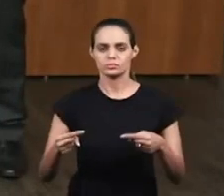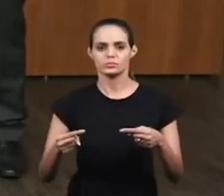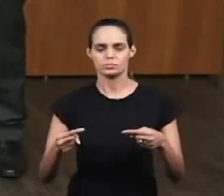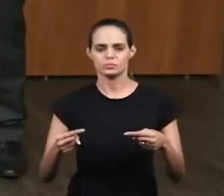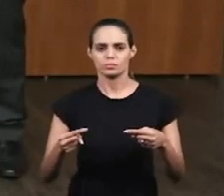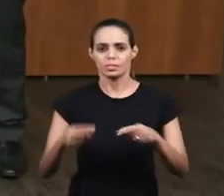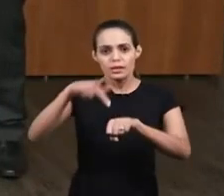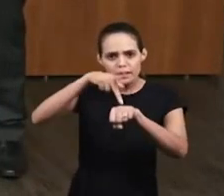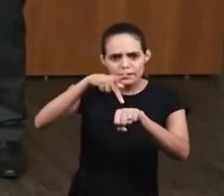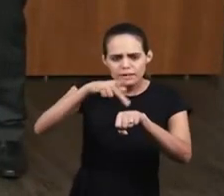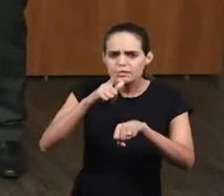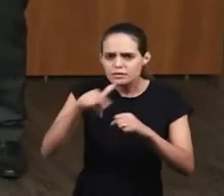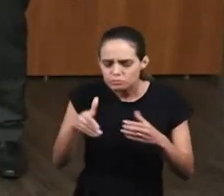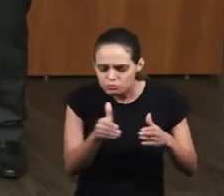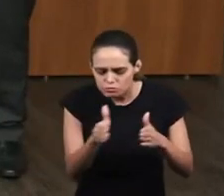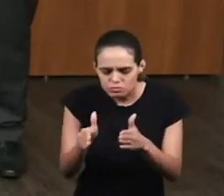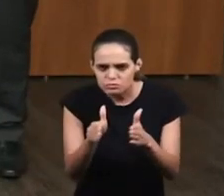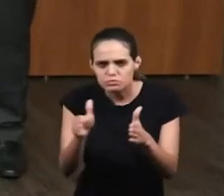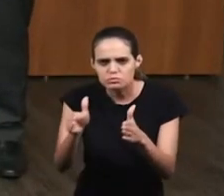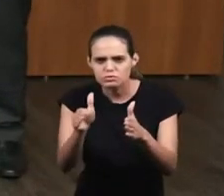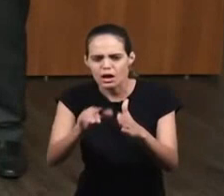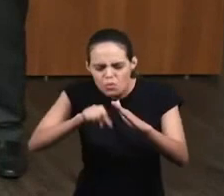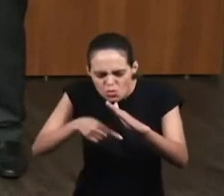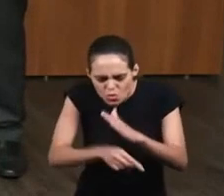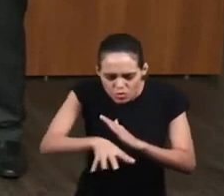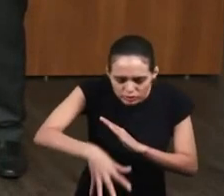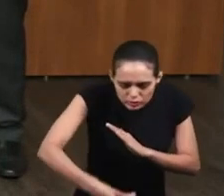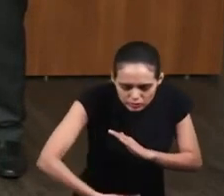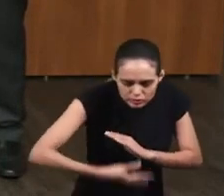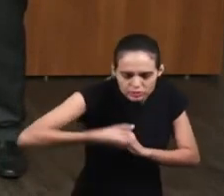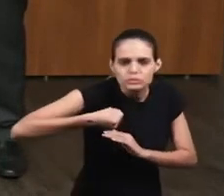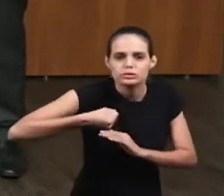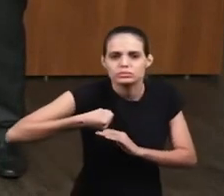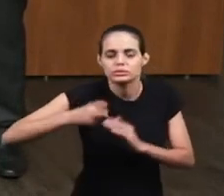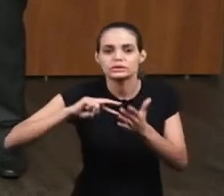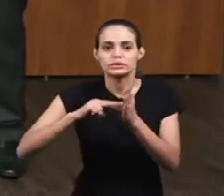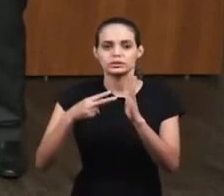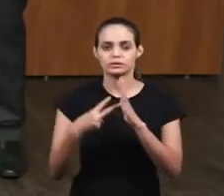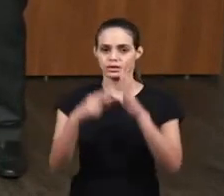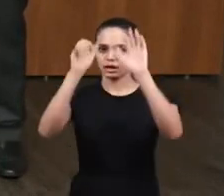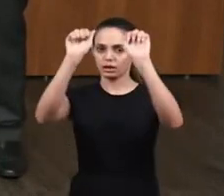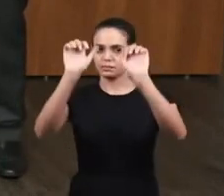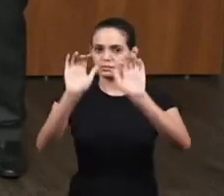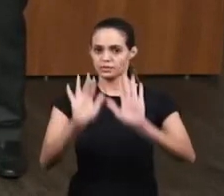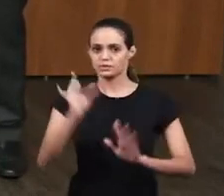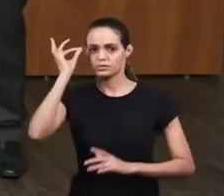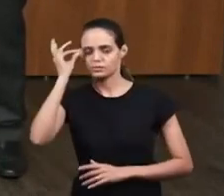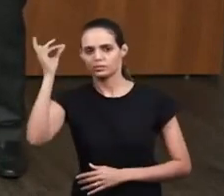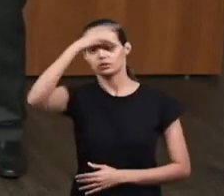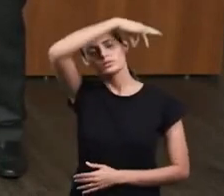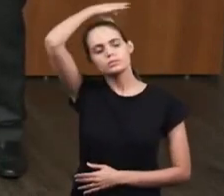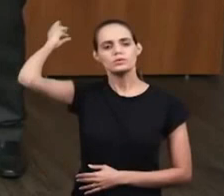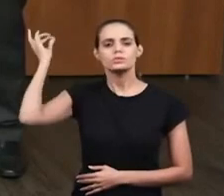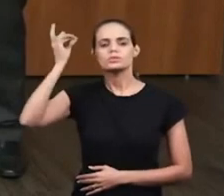Die Steine kamen aus der Tiefe des Baches. Das ist der Segen des Heiligen Geistes.